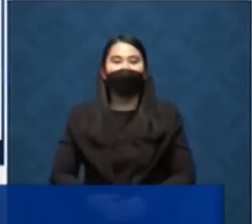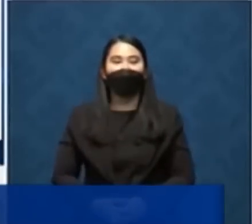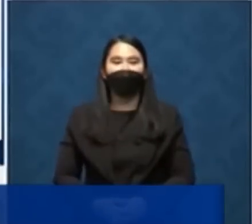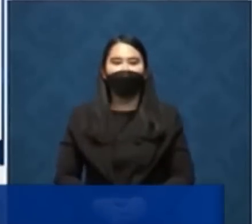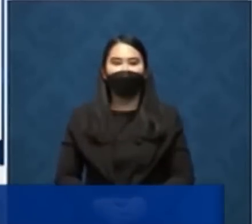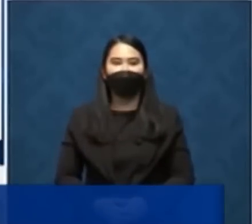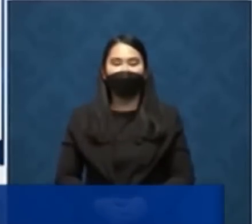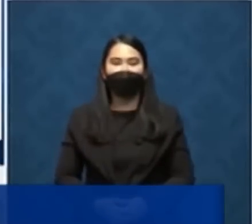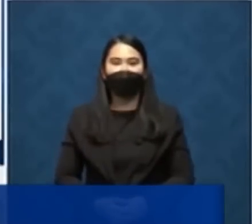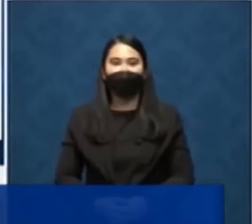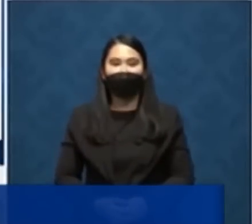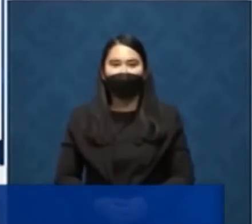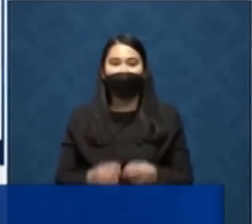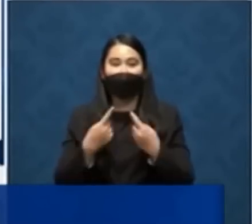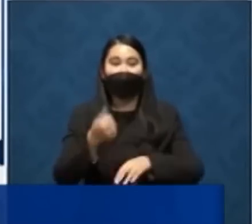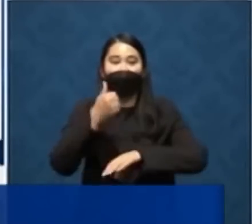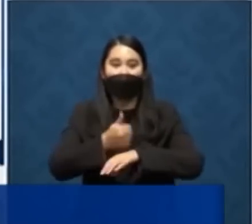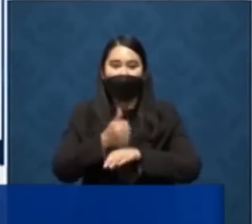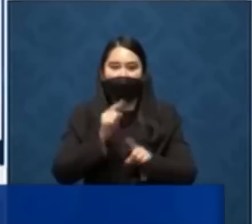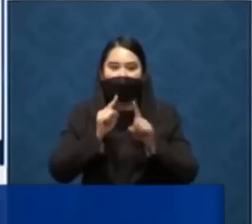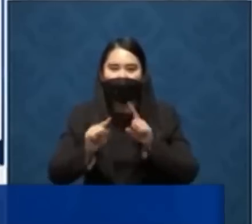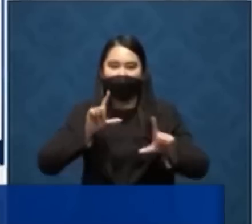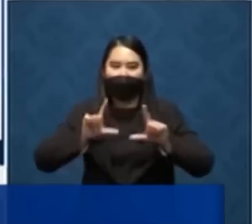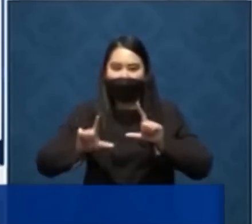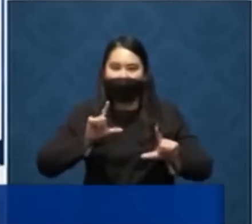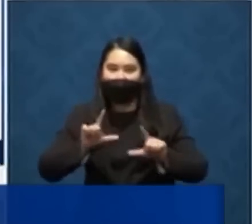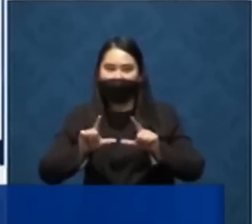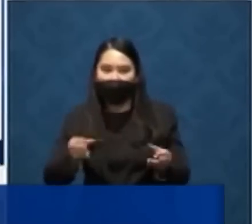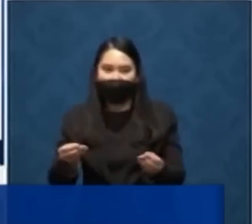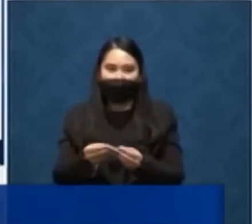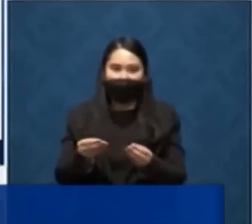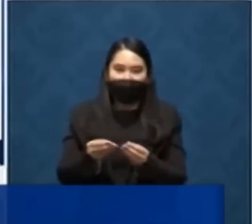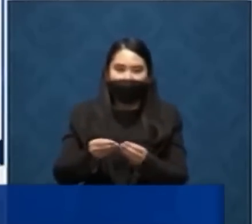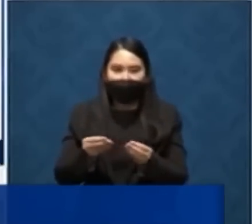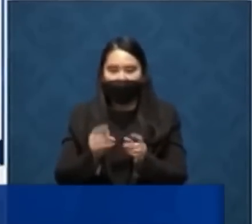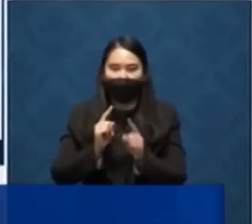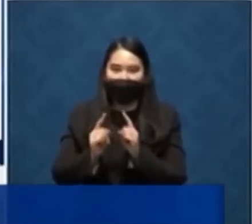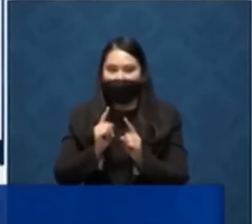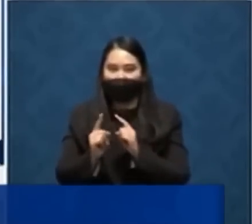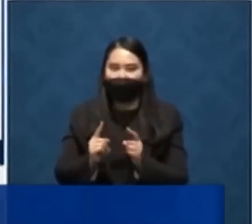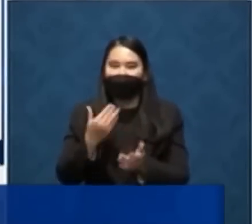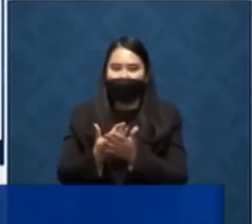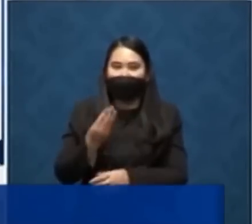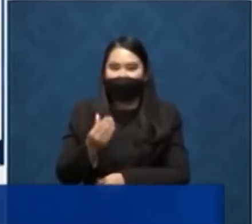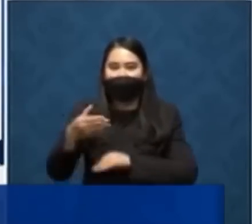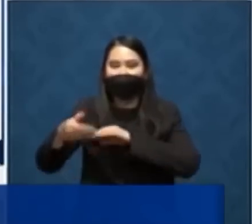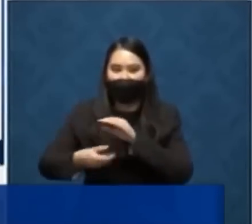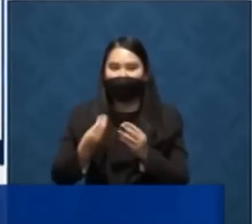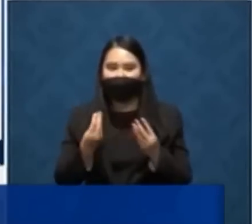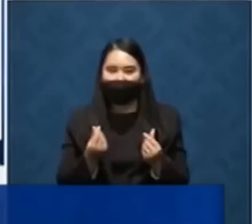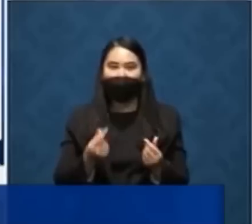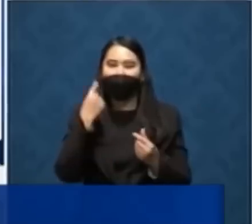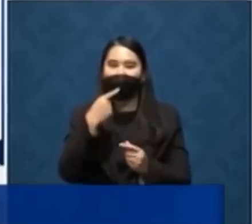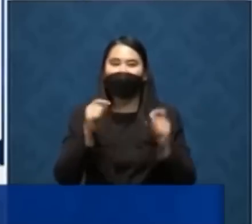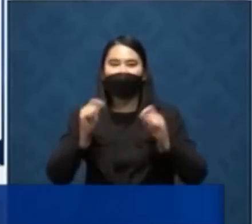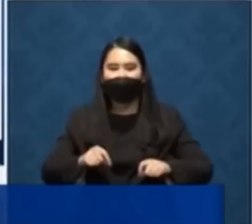ส่วนอธิบดีที่แชทไลน์คุยกับมือทำงานที่ส่งข้อความคุยกันว่าจะได้เท่าไหร่เหตุการณ์ไหนใครอนุมั